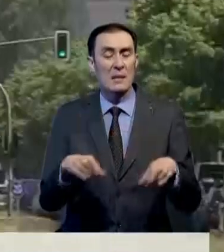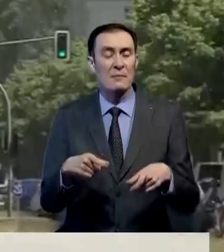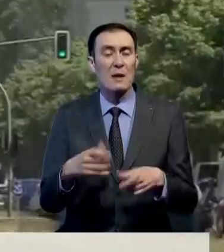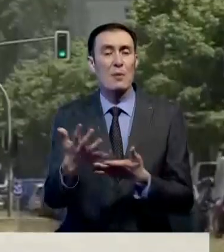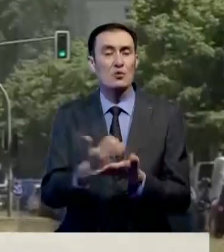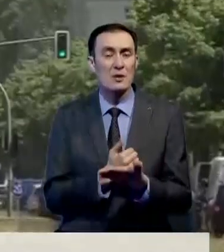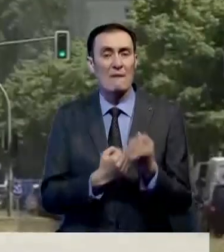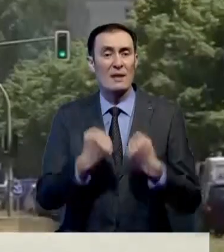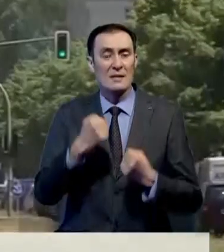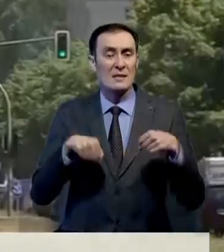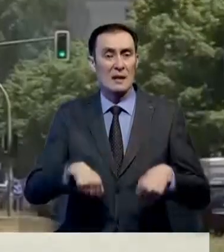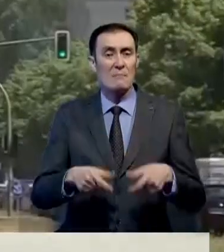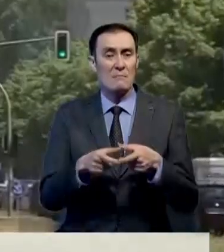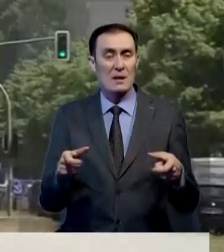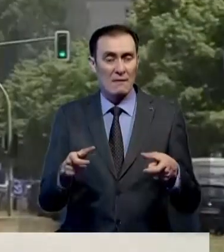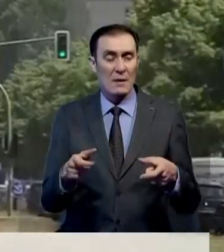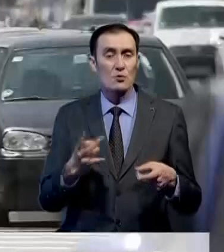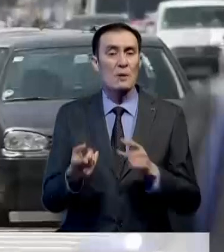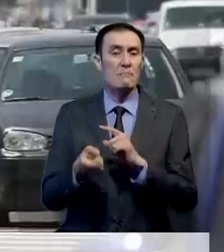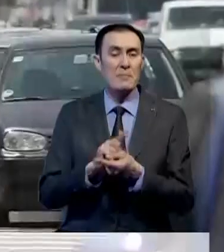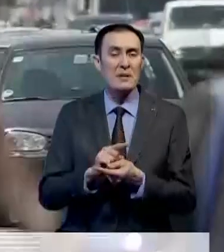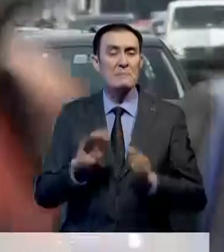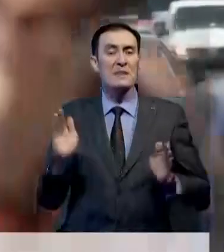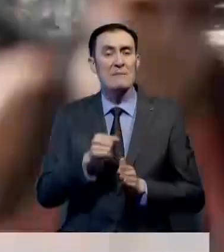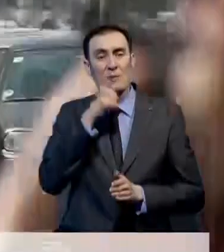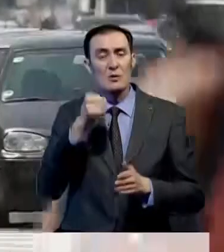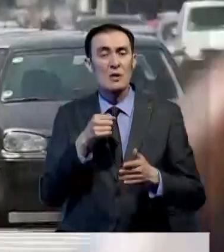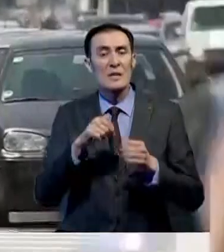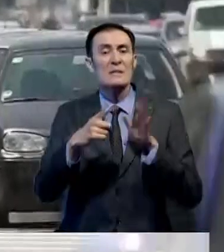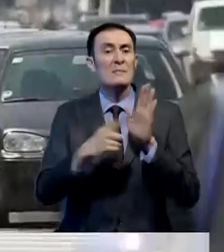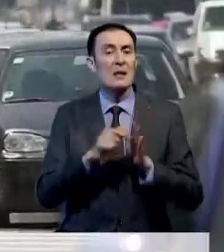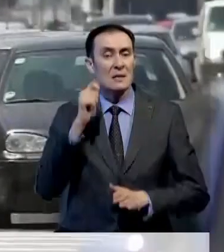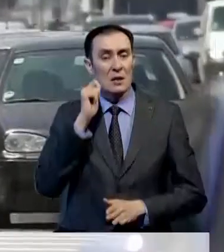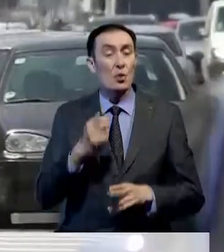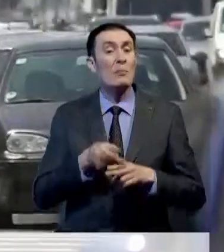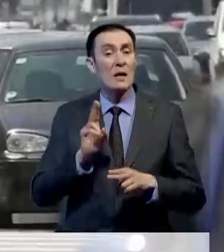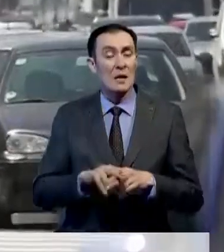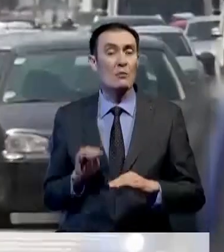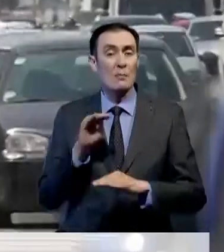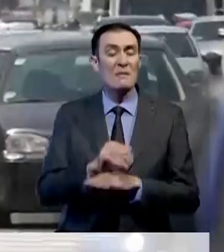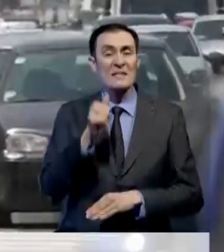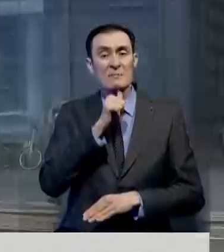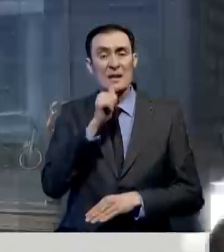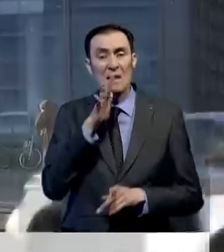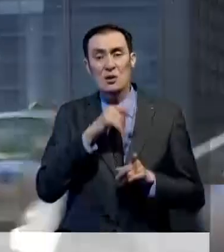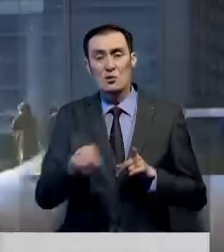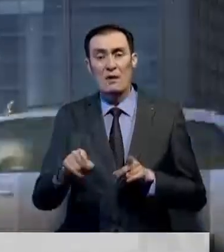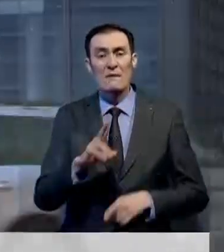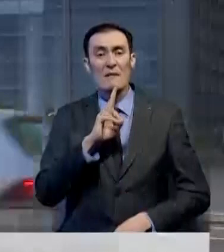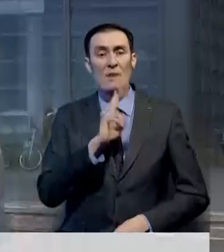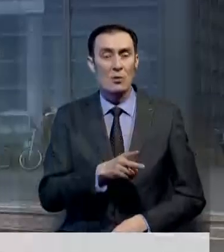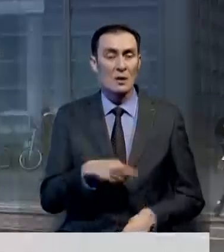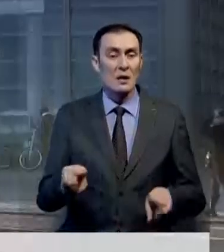получение водительских прав. Так инициировано поменять минимальный возраст на 17 лет, но при этом добавить испытательный срок в 2